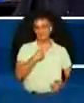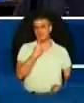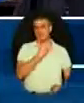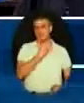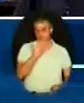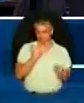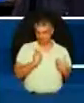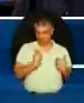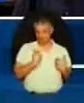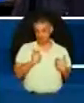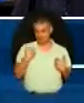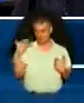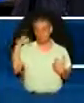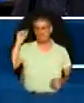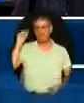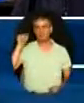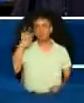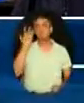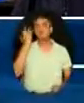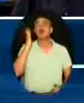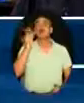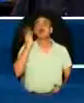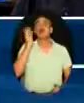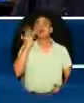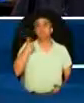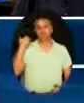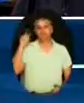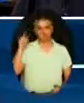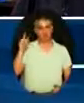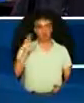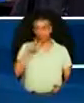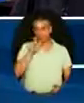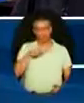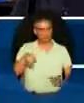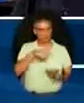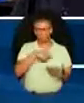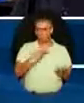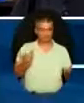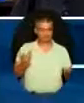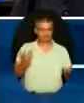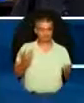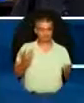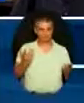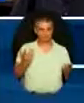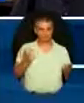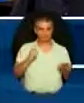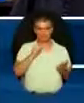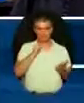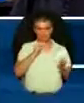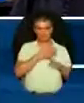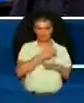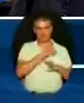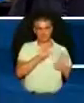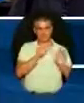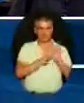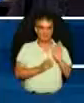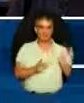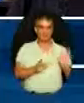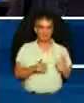אתה מספר לי, אני הייתי שם, יותר מדי הייתי שם, יש כאן אנשים סביב השולחן שלא ניכנס